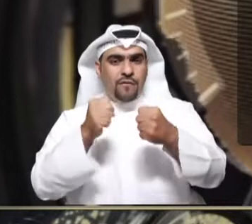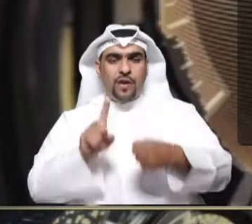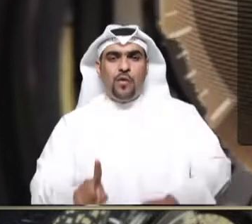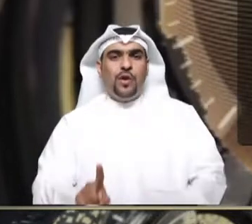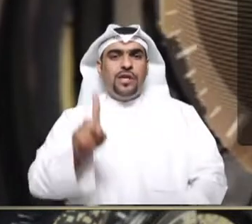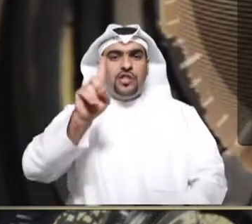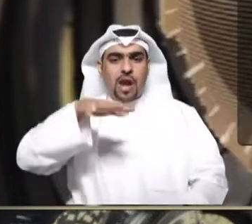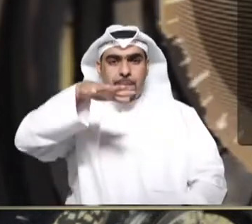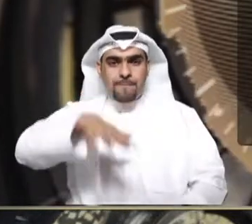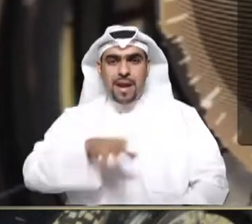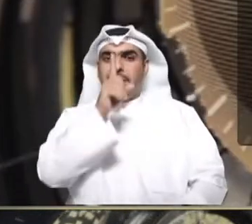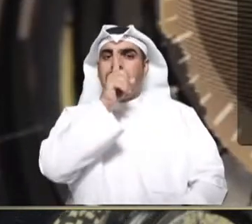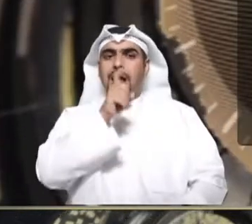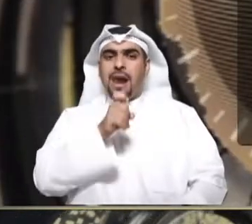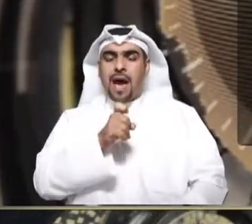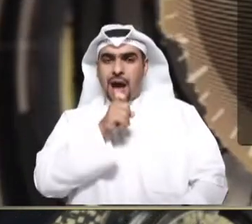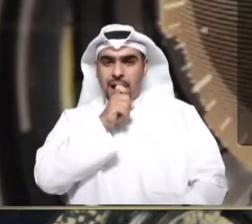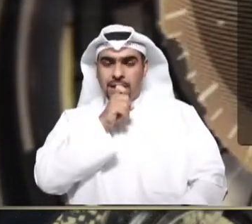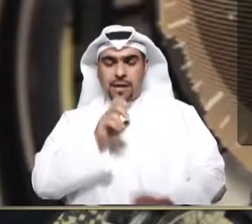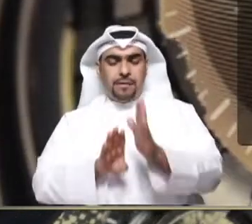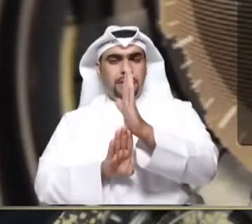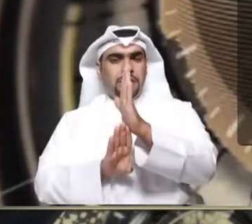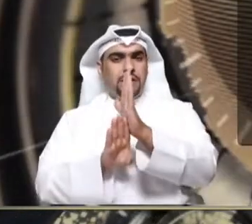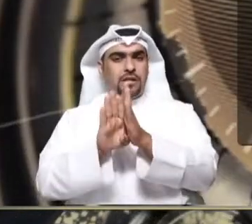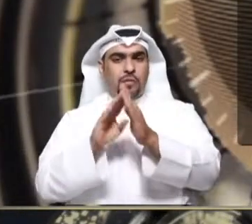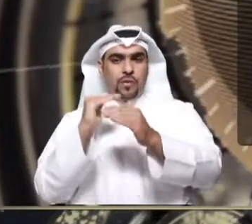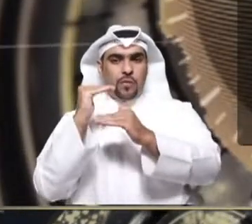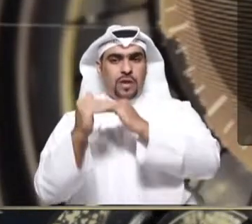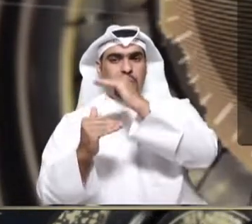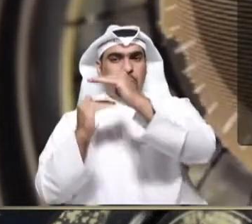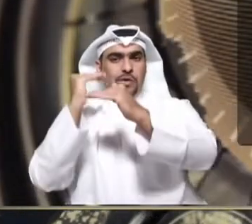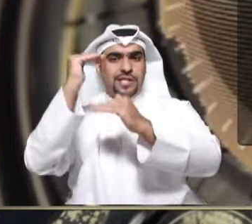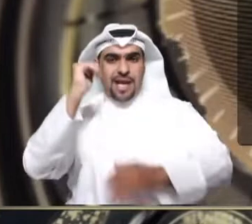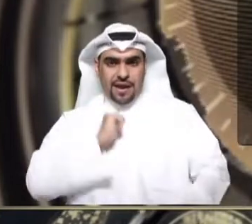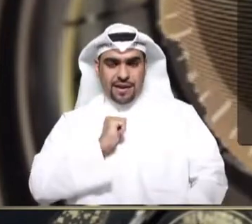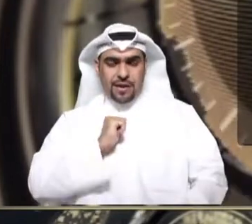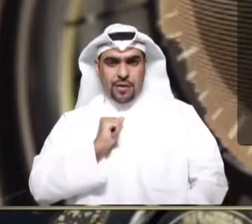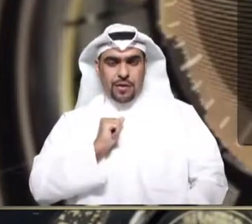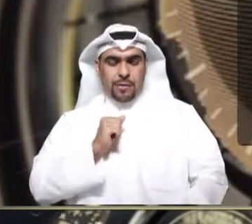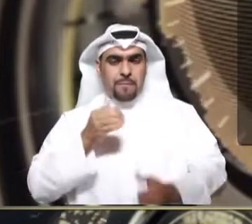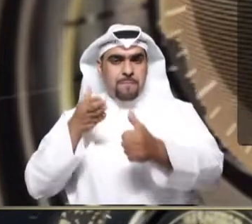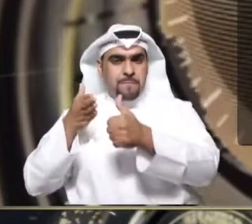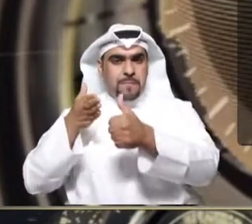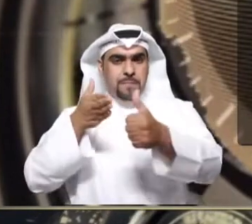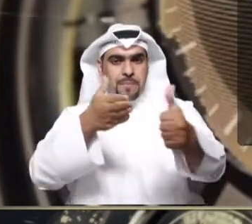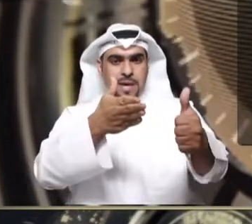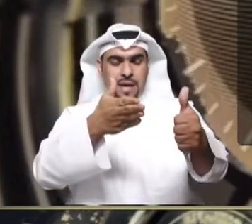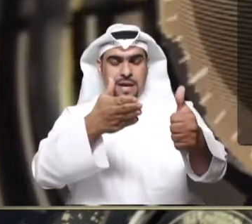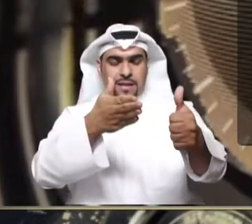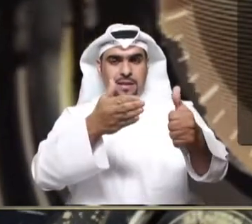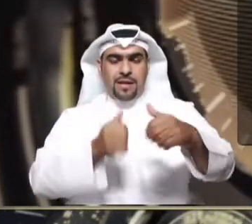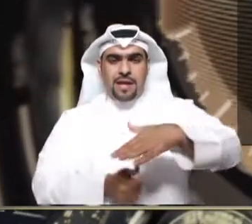ويحقق لدولة قطر الشقيقة كل ما تتطلع إليه من رفعة ورقي وازدهار في ظل القيادة